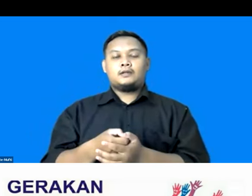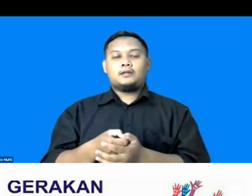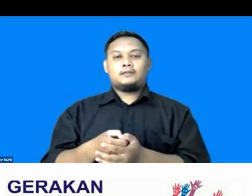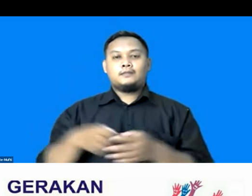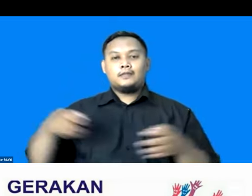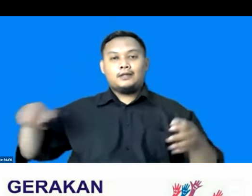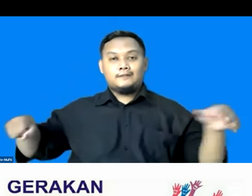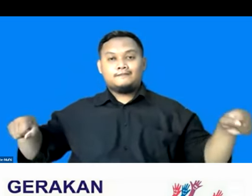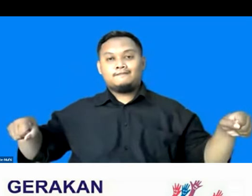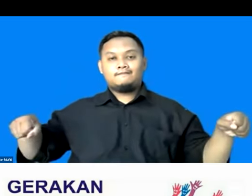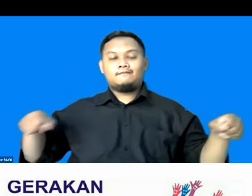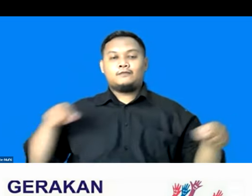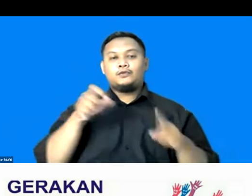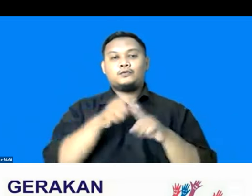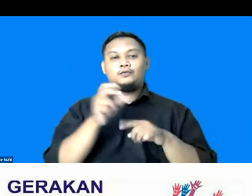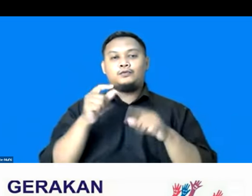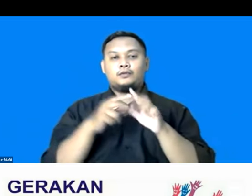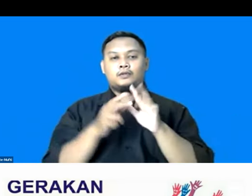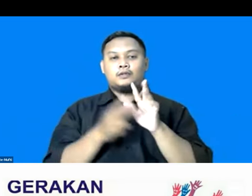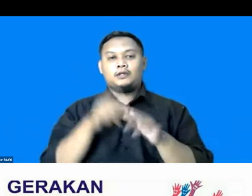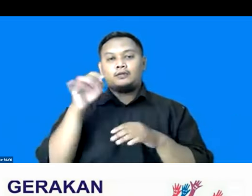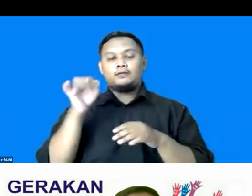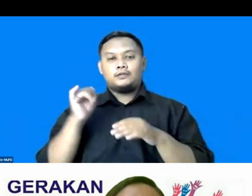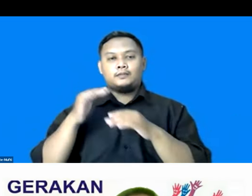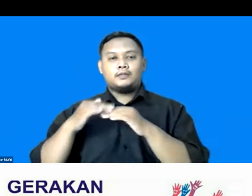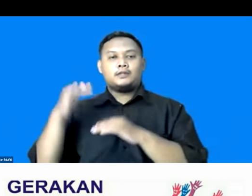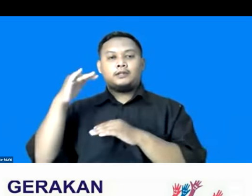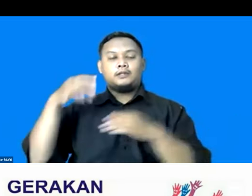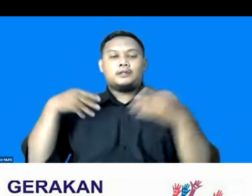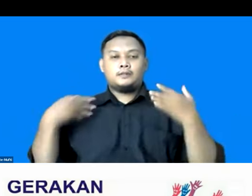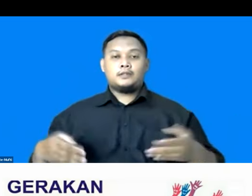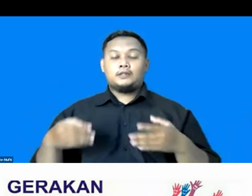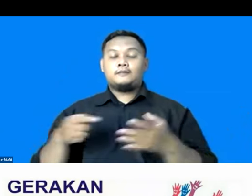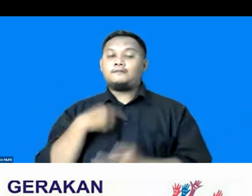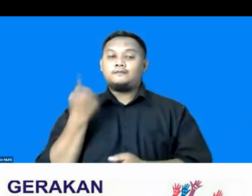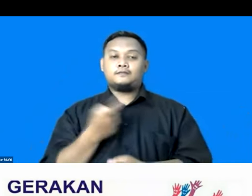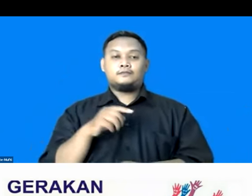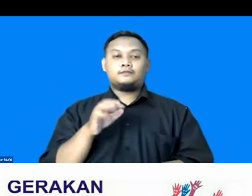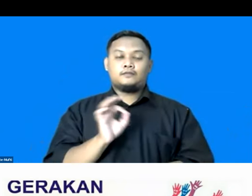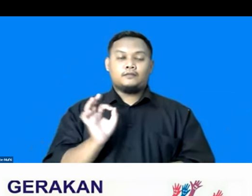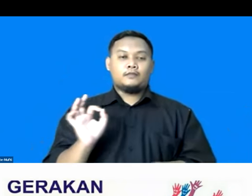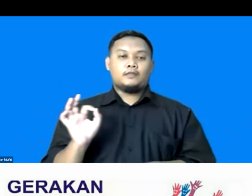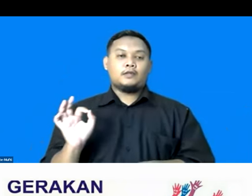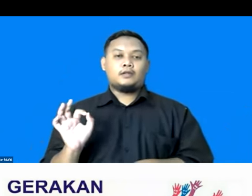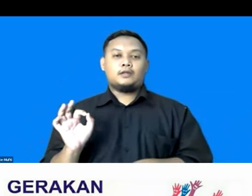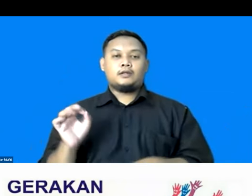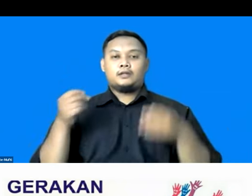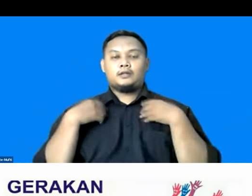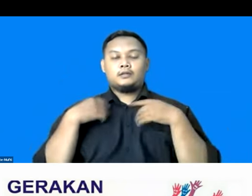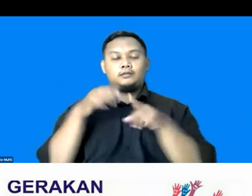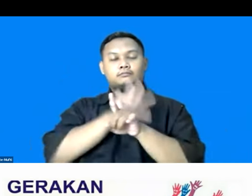itu ukurannya sesuai dengan tinggi badan itu loh, Pak. Dan sedangkan kita tuh nggak ada yang punya